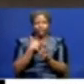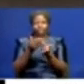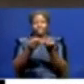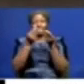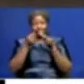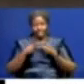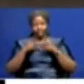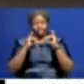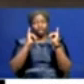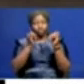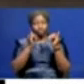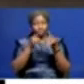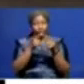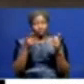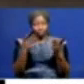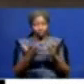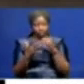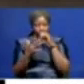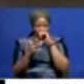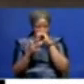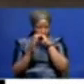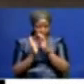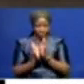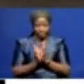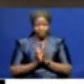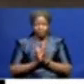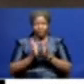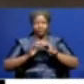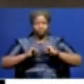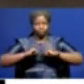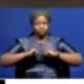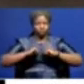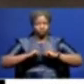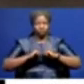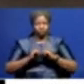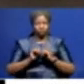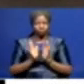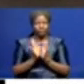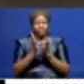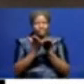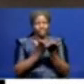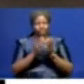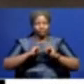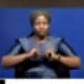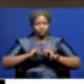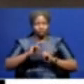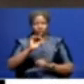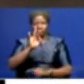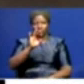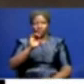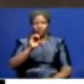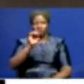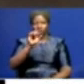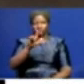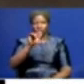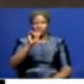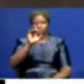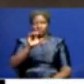kutoka kwake mkuu wa umma Felix Kosgei, ambayo inasema ya kwamba mkuu wa huduma kwa